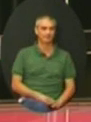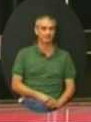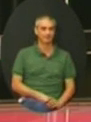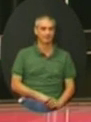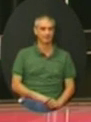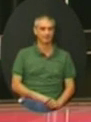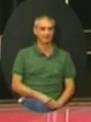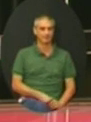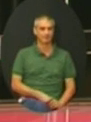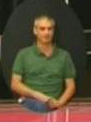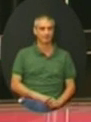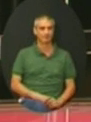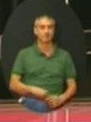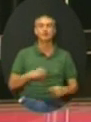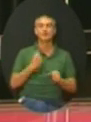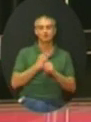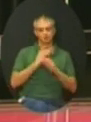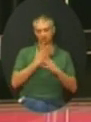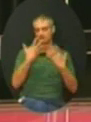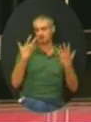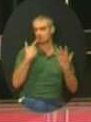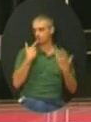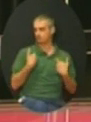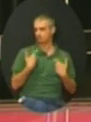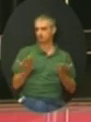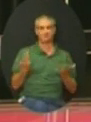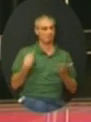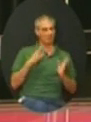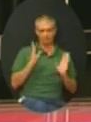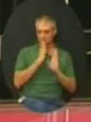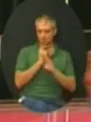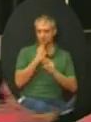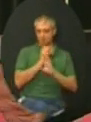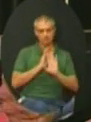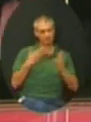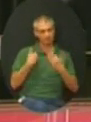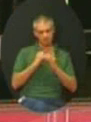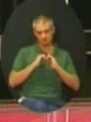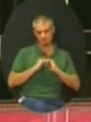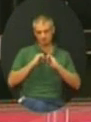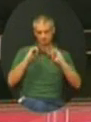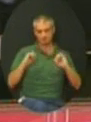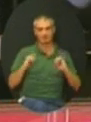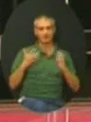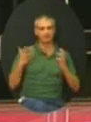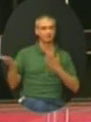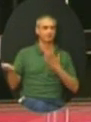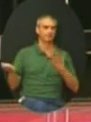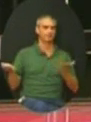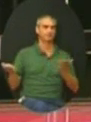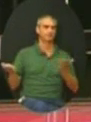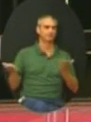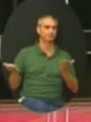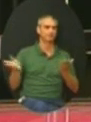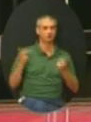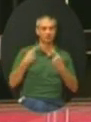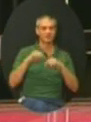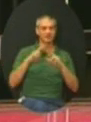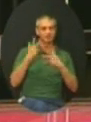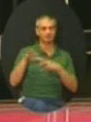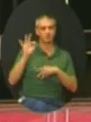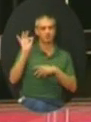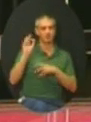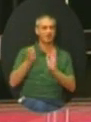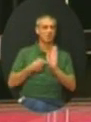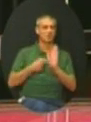ויוצא גיבור וגדול מול כל המדינה, ואומר, הנה, ראו, אין לי מה להסתיר, אני מפריד את השניים, שאיזושהי ועדה ציבורית יבחר